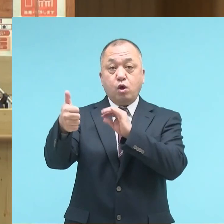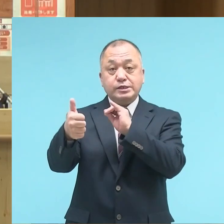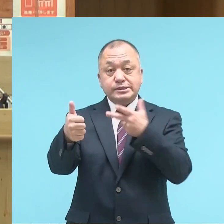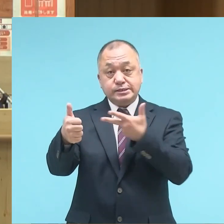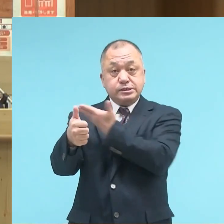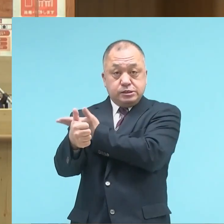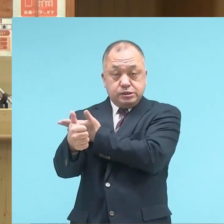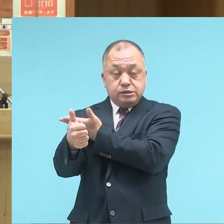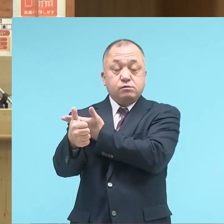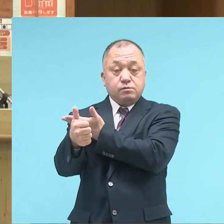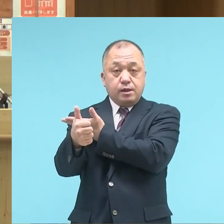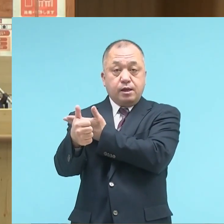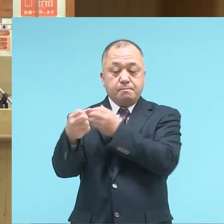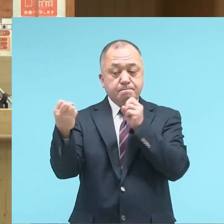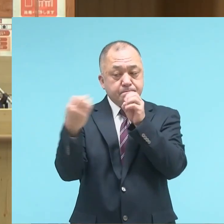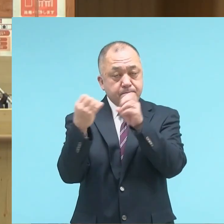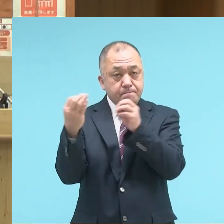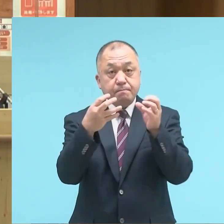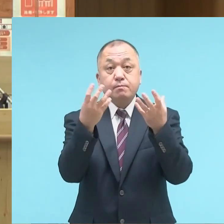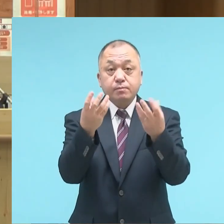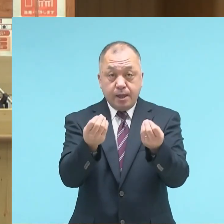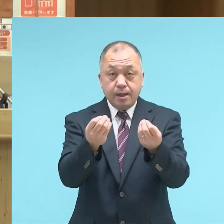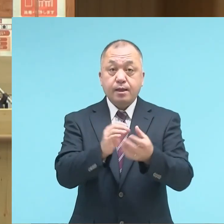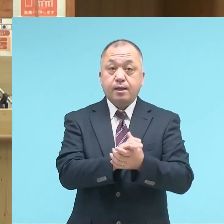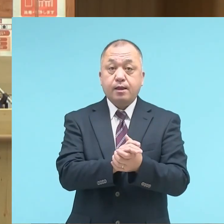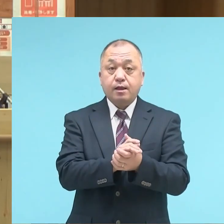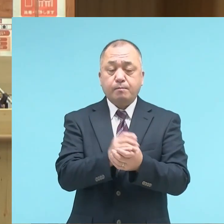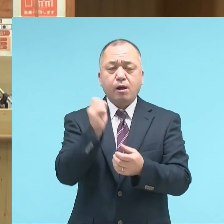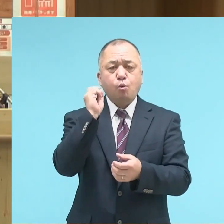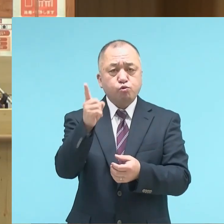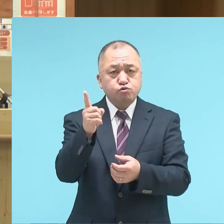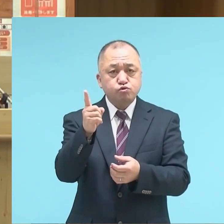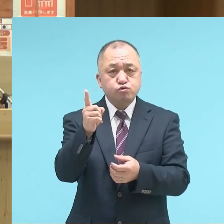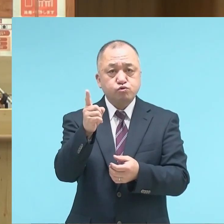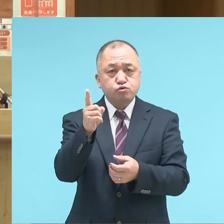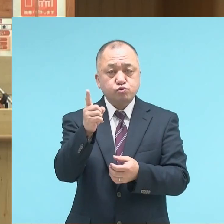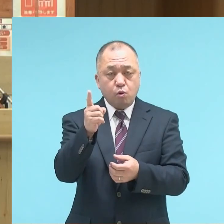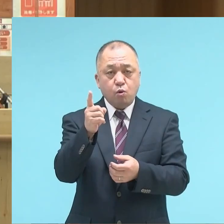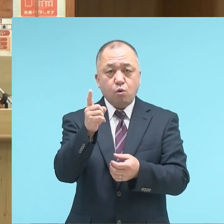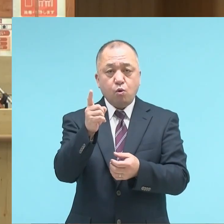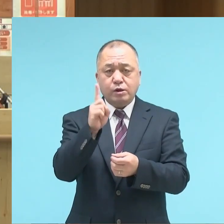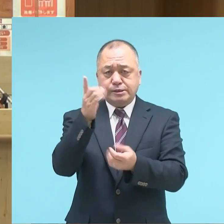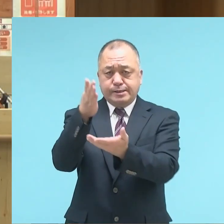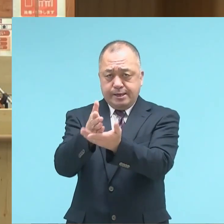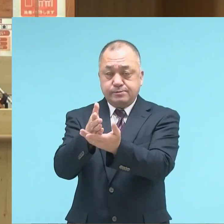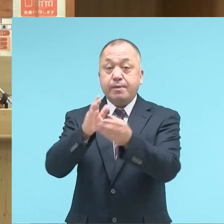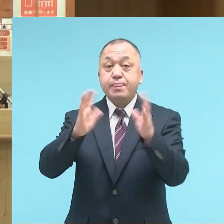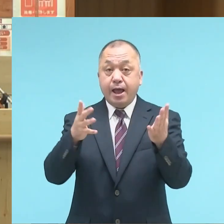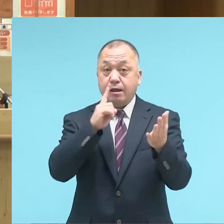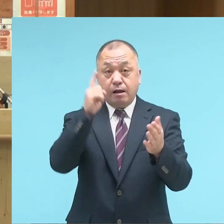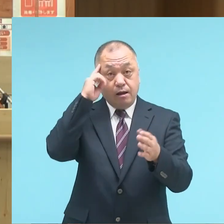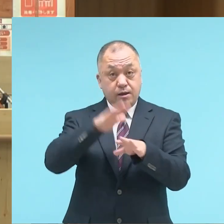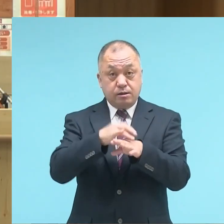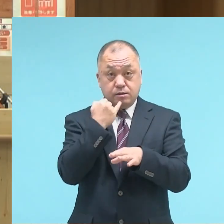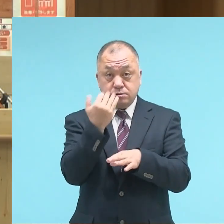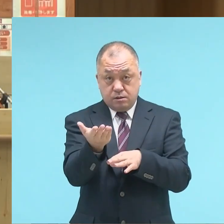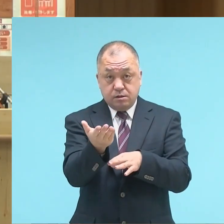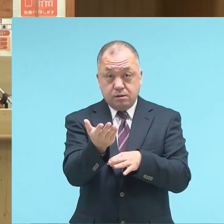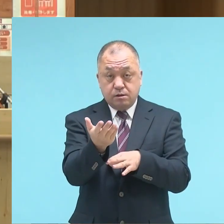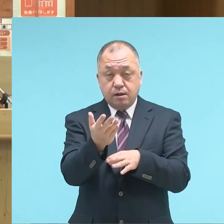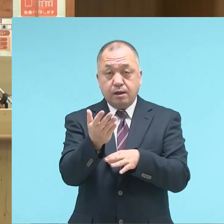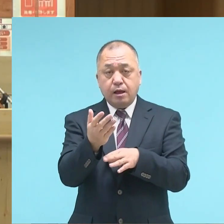やり取りもされて、そこでそういう動きの停止の可能性はないということを確認されています。 外出自